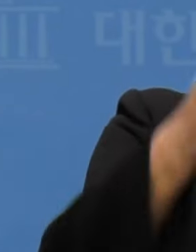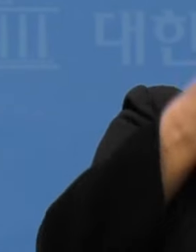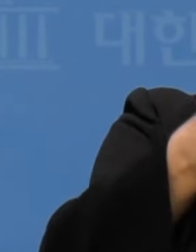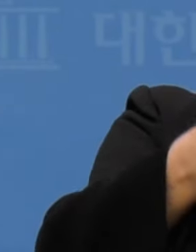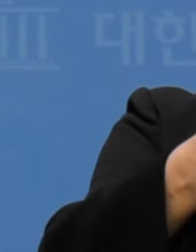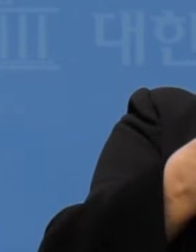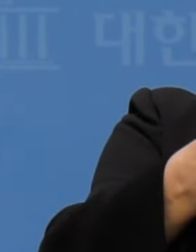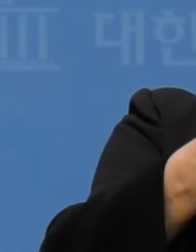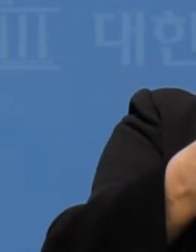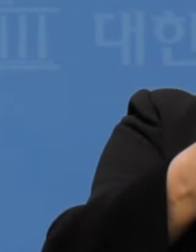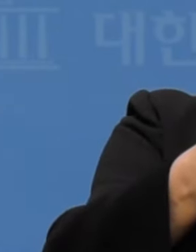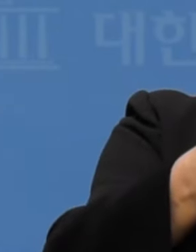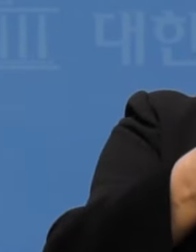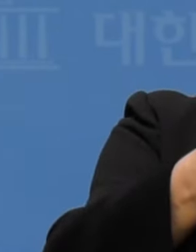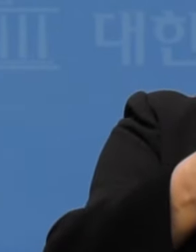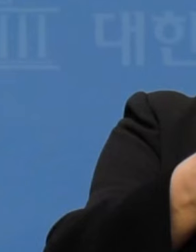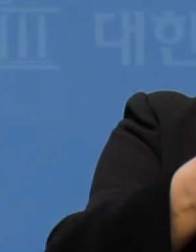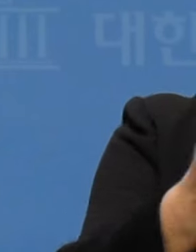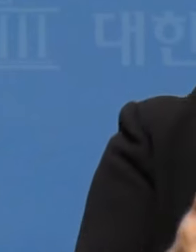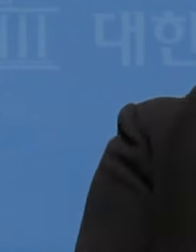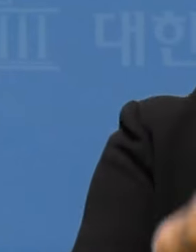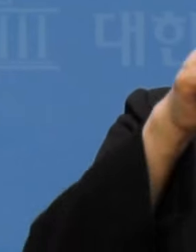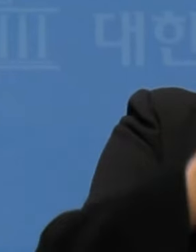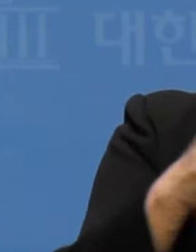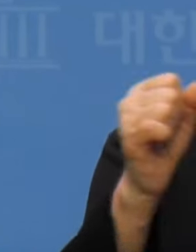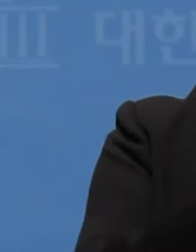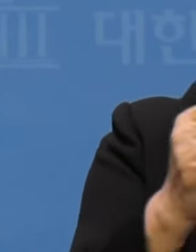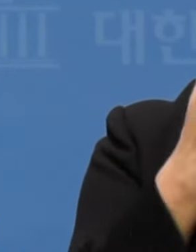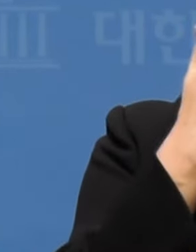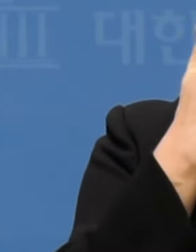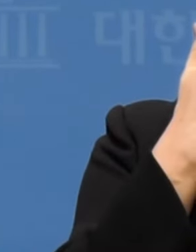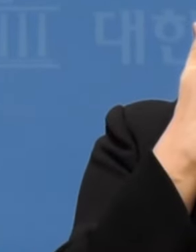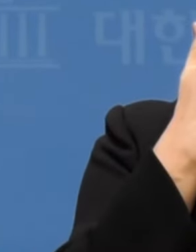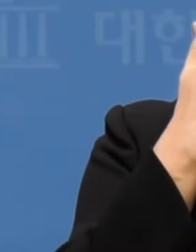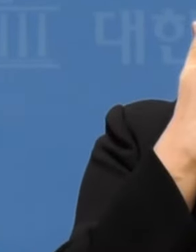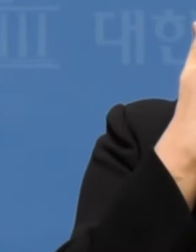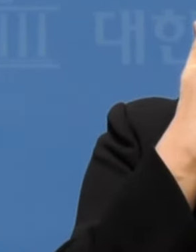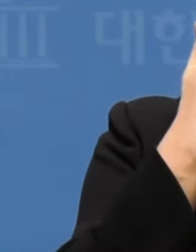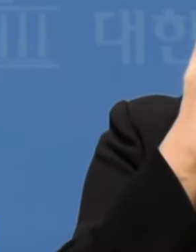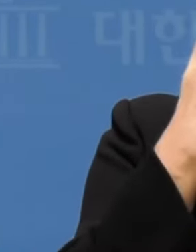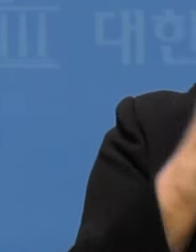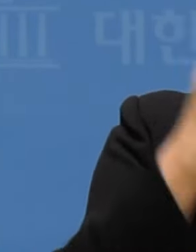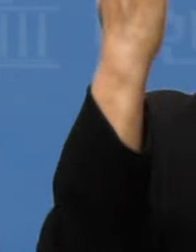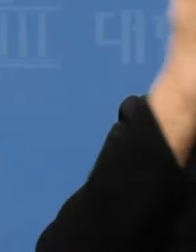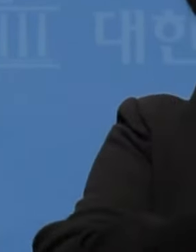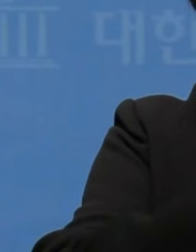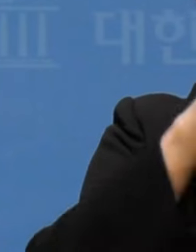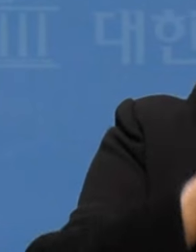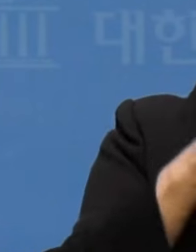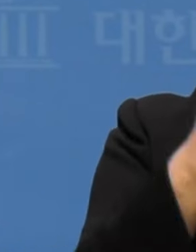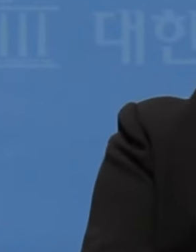마지막으로 단 한 표의 조작도 일어날 수 없는 간단하고 투명한